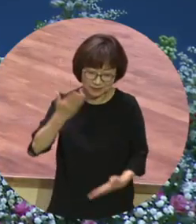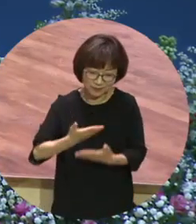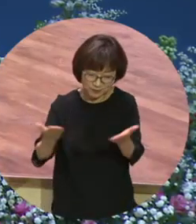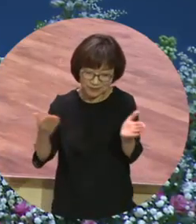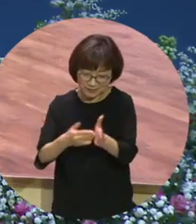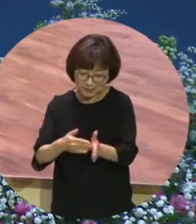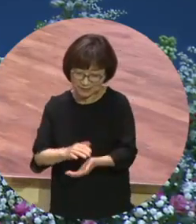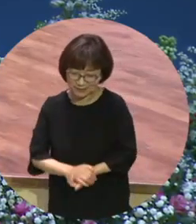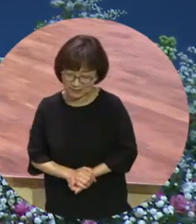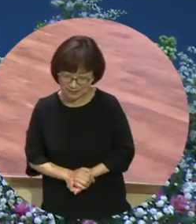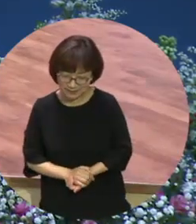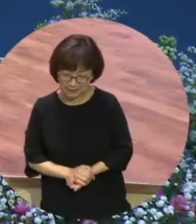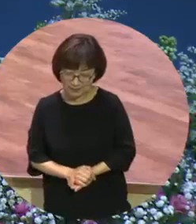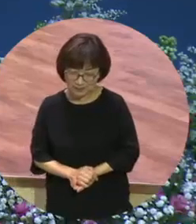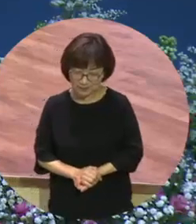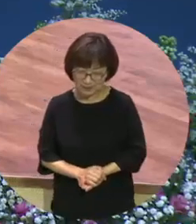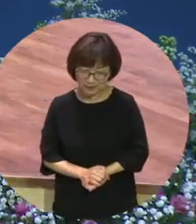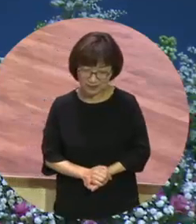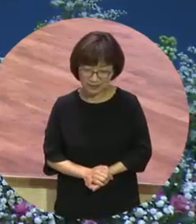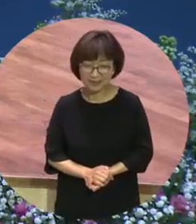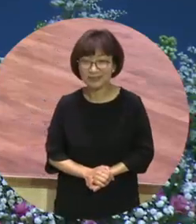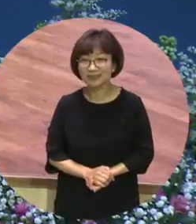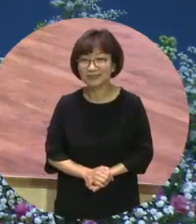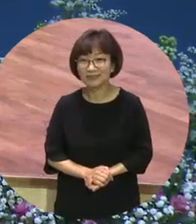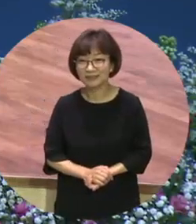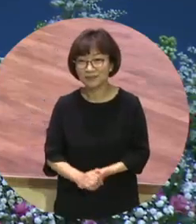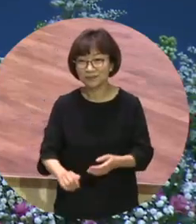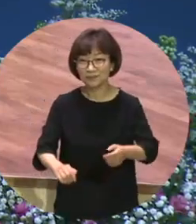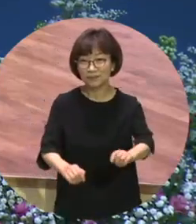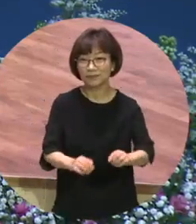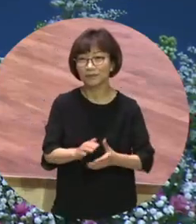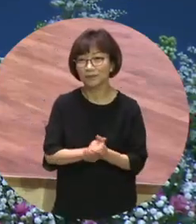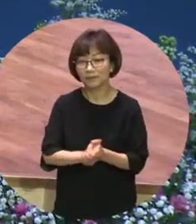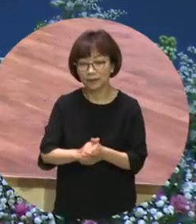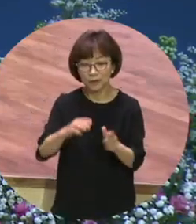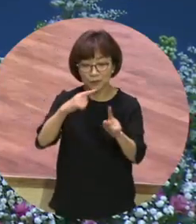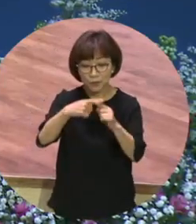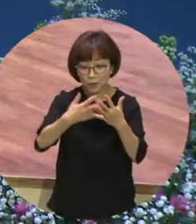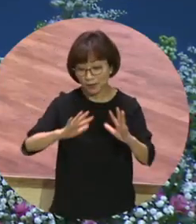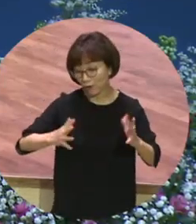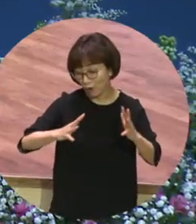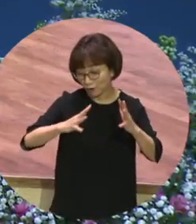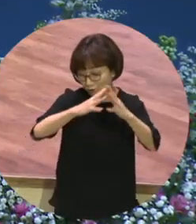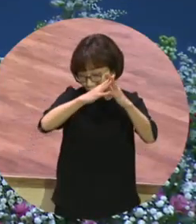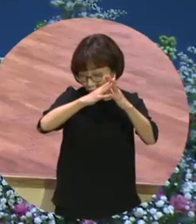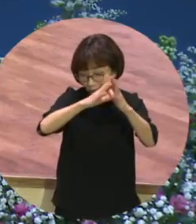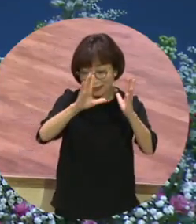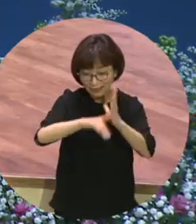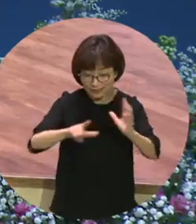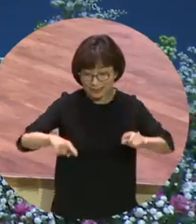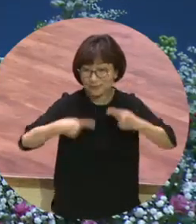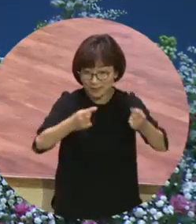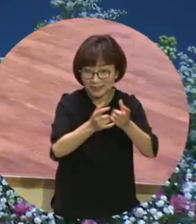성전 건축에 동참한 자들을 하나님께서 축복해 주시겠다는 거예요.